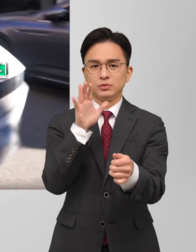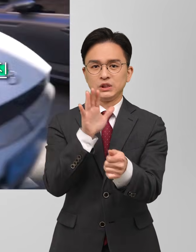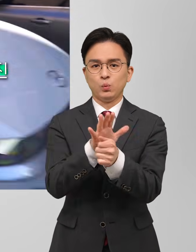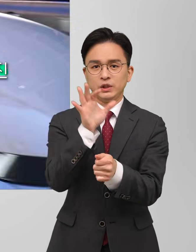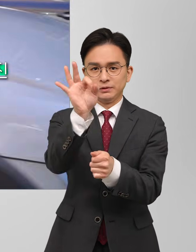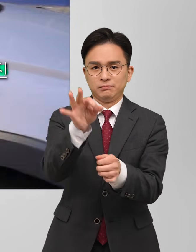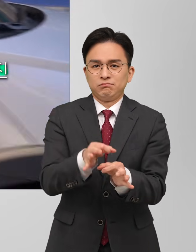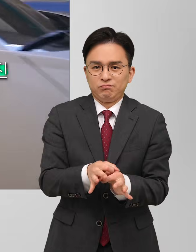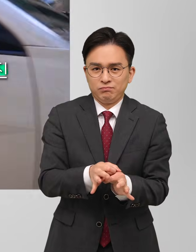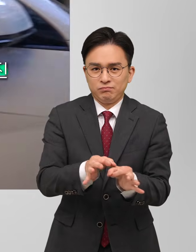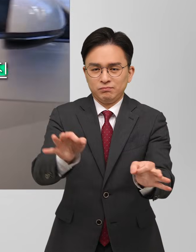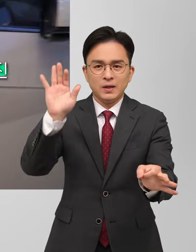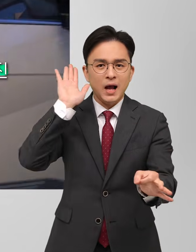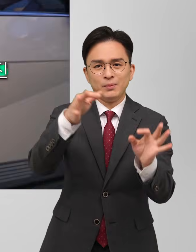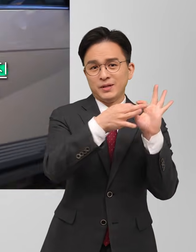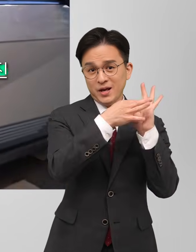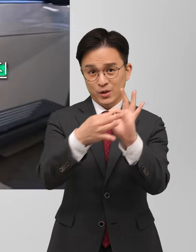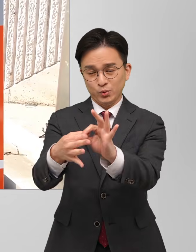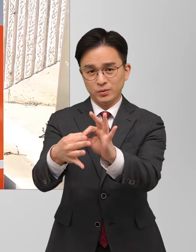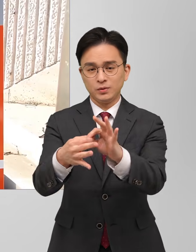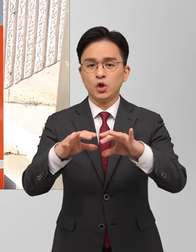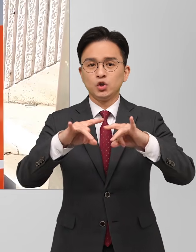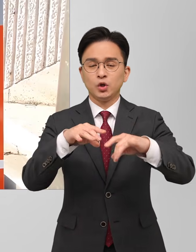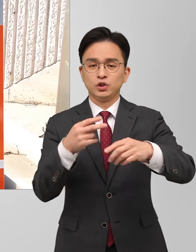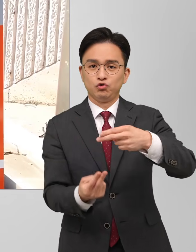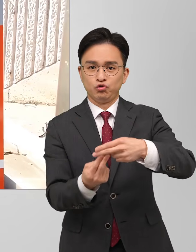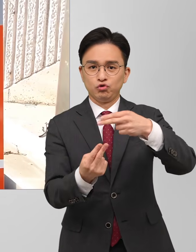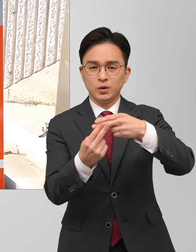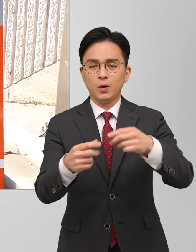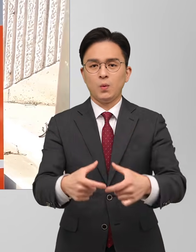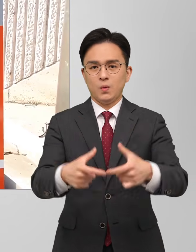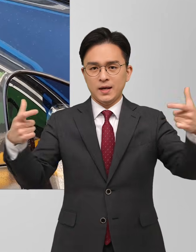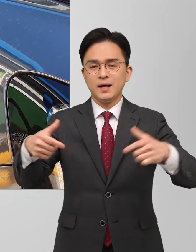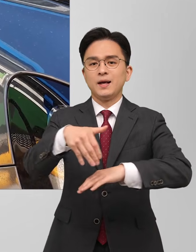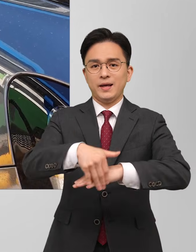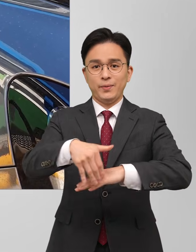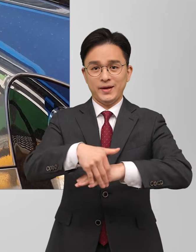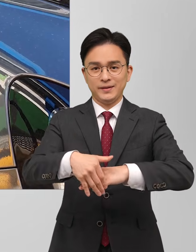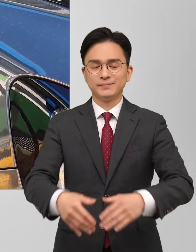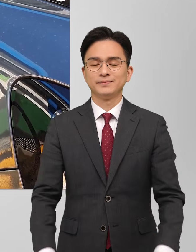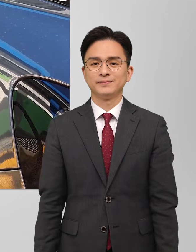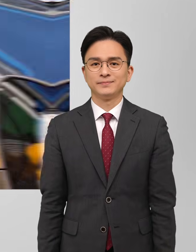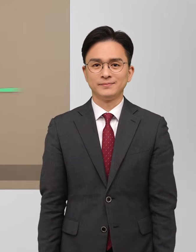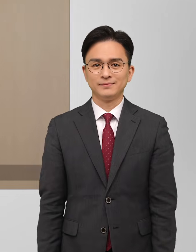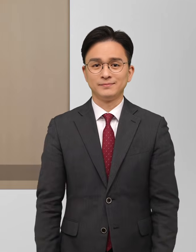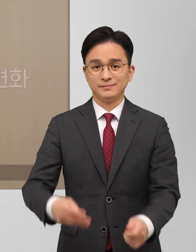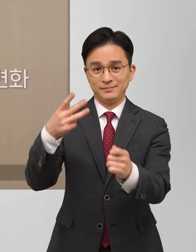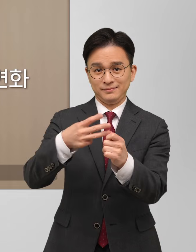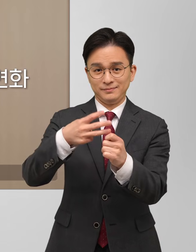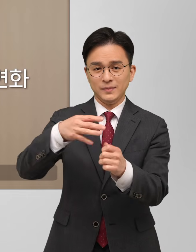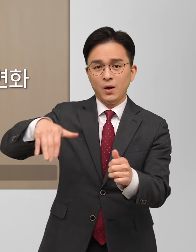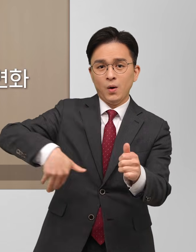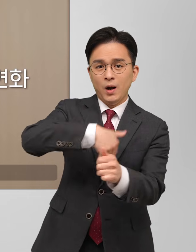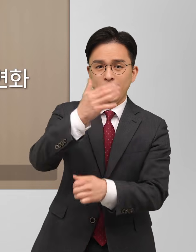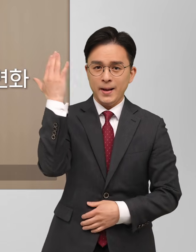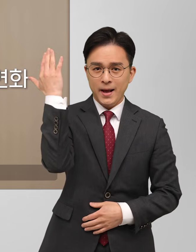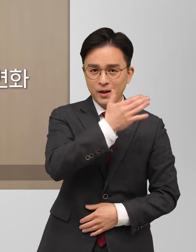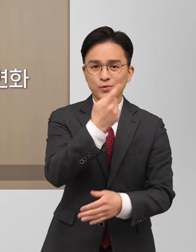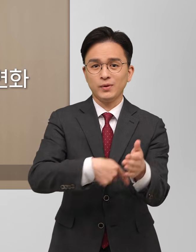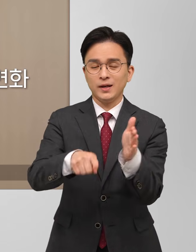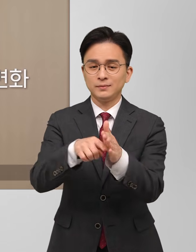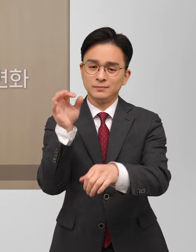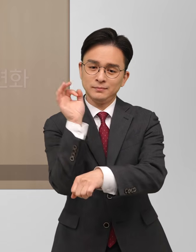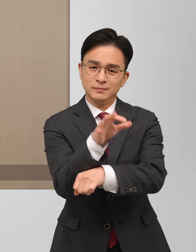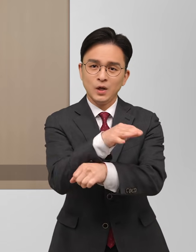수소차 구매 보조금 지원을 지속 추진하고 전기 수소차 충전 인프라도 확충될 예정입니다. 세 번째로, 친환경